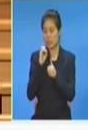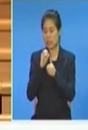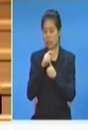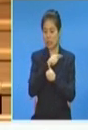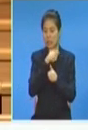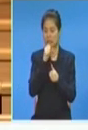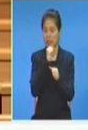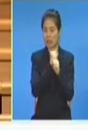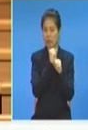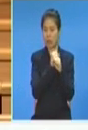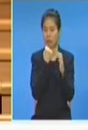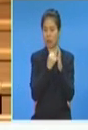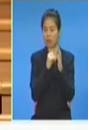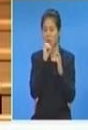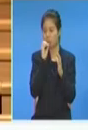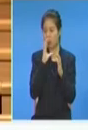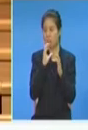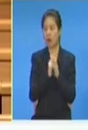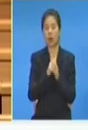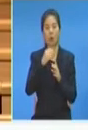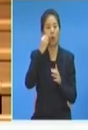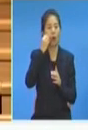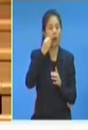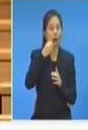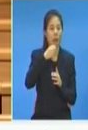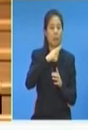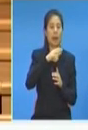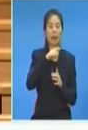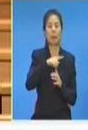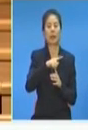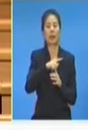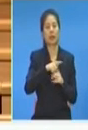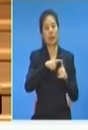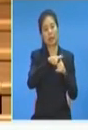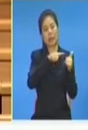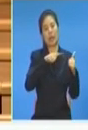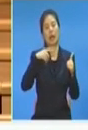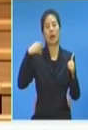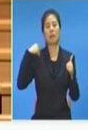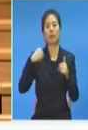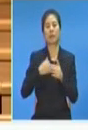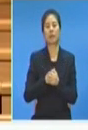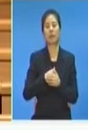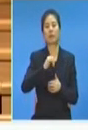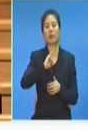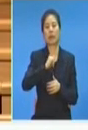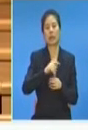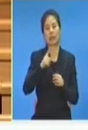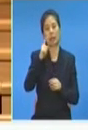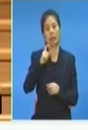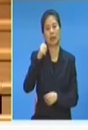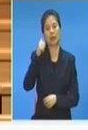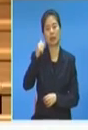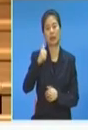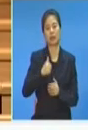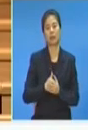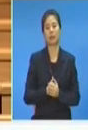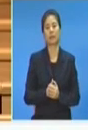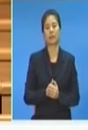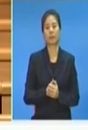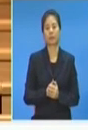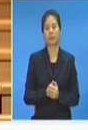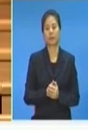อดไหมนั่นน่ะกลับไปจากกกต.เขาจะมีชีวิตรอดไหมเขาได้กลับบ้านหรือไปวัดไปศาลาใดศาลาหนึ่